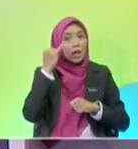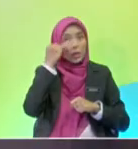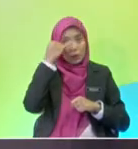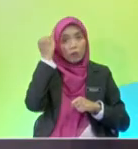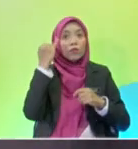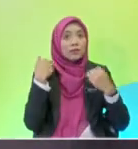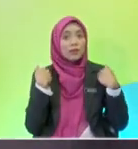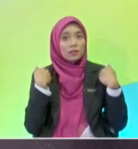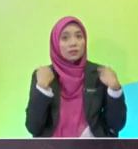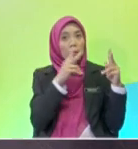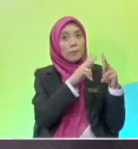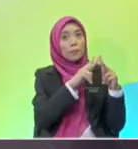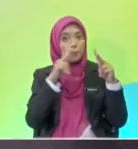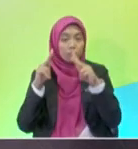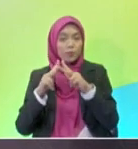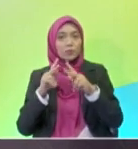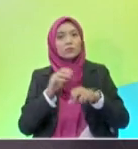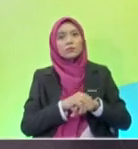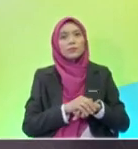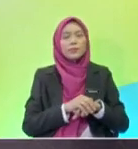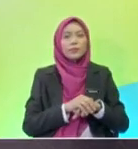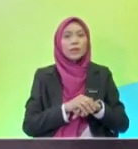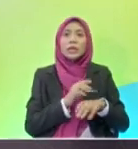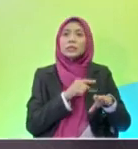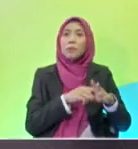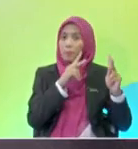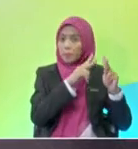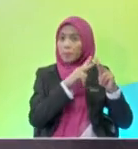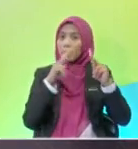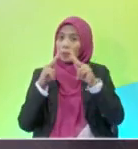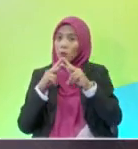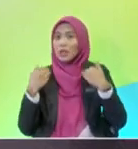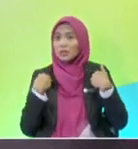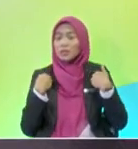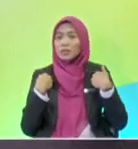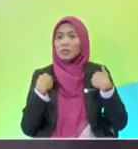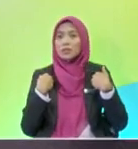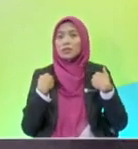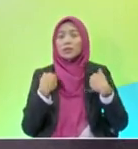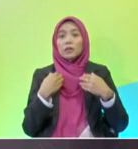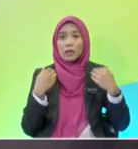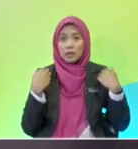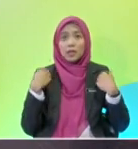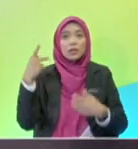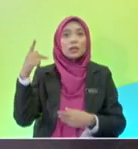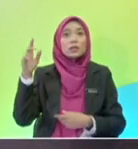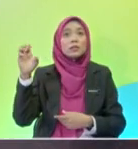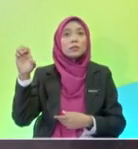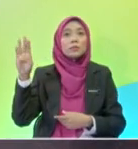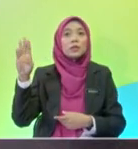ada kampung dekat Kampung Ivan tuh ada macam kebun tanaman